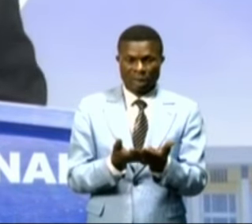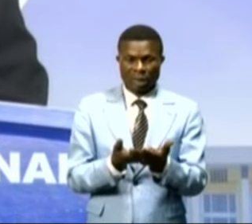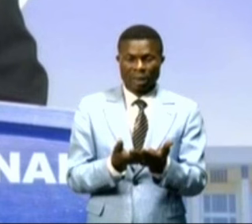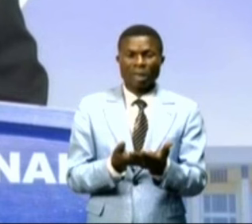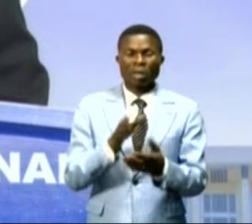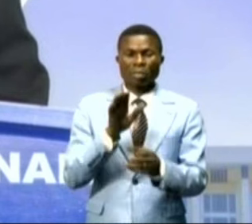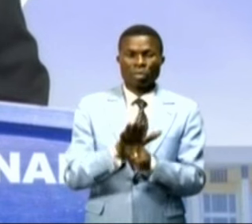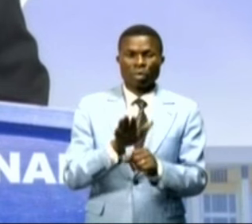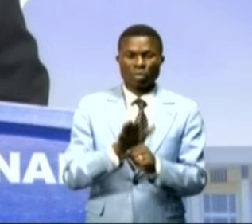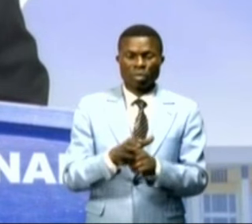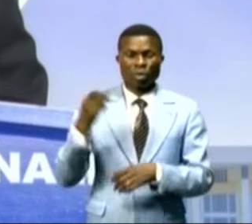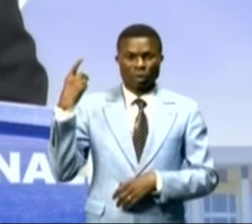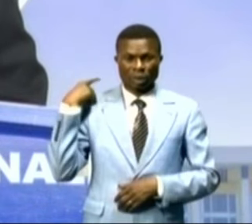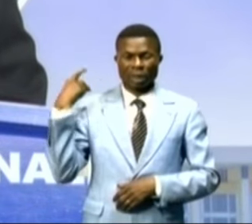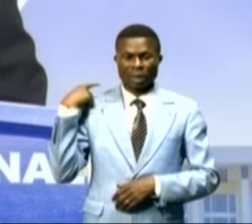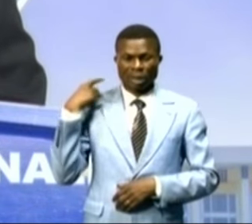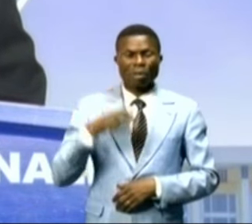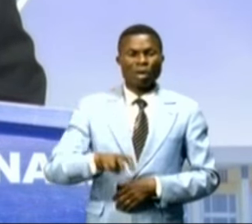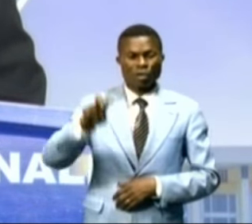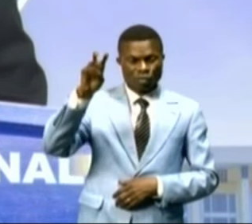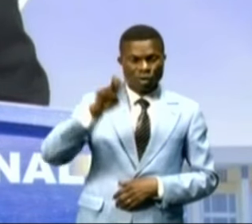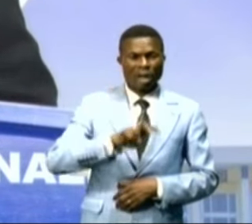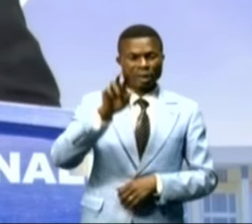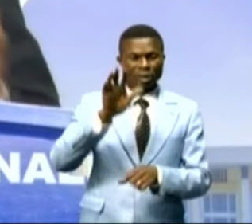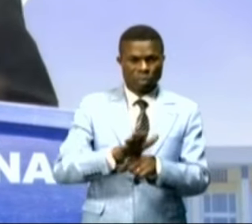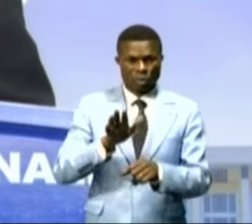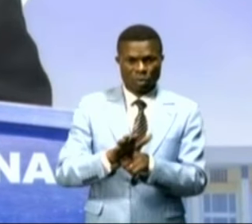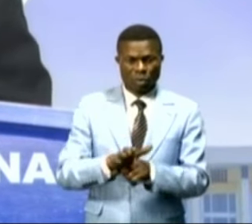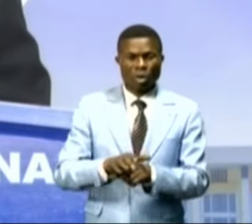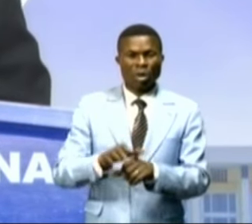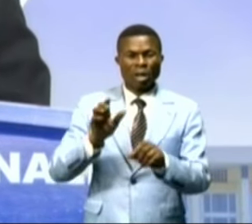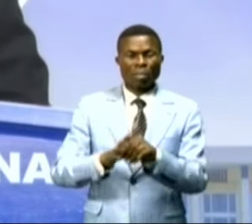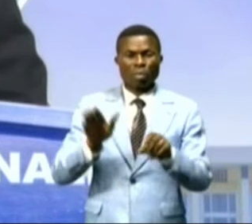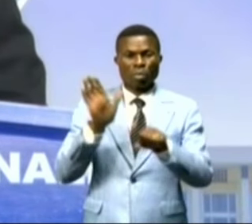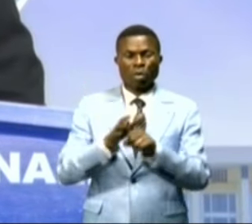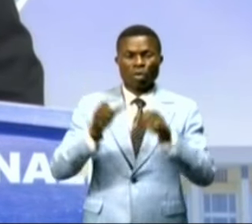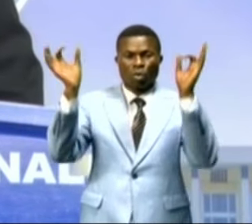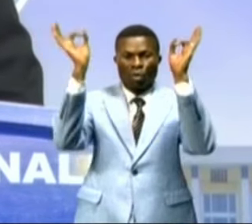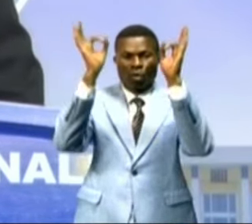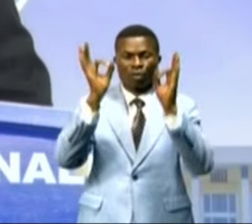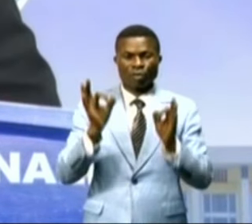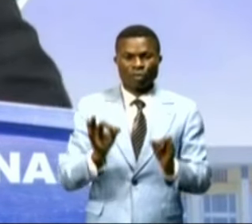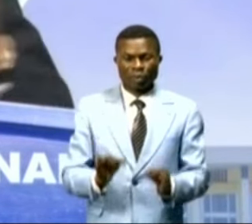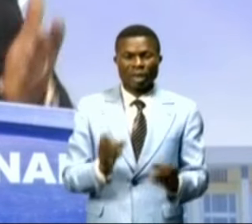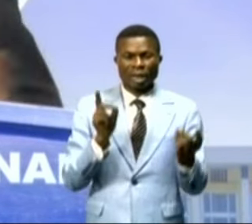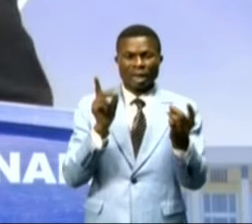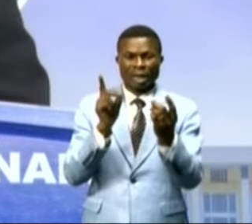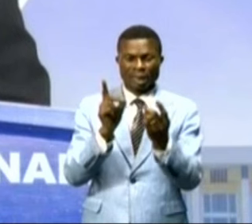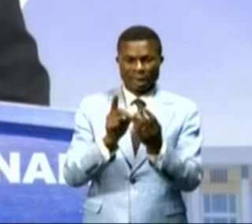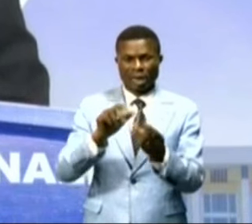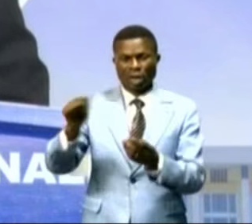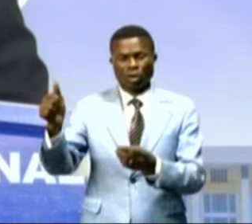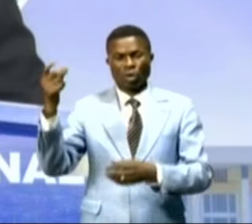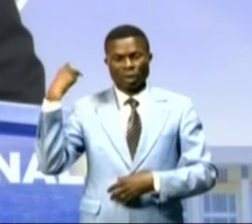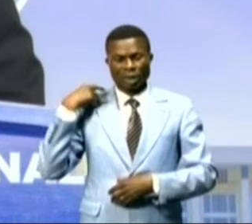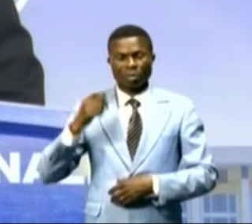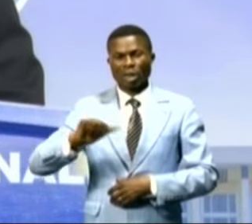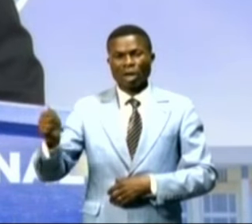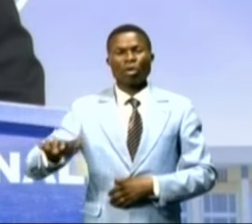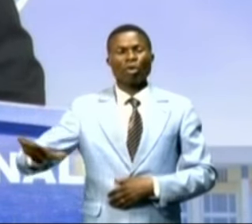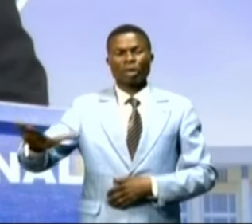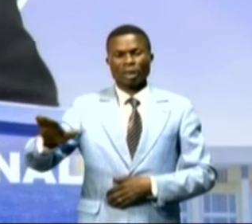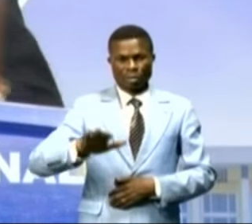en plus les députés voyagent et dans les différents forums, rencontre d'autres élus d'autres pays.